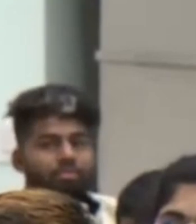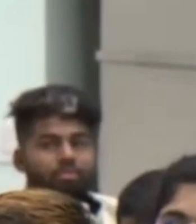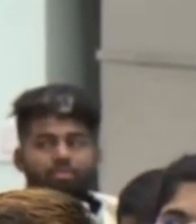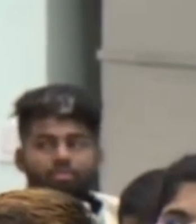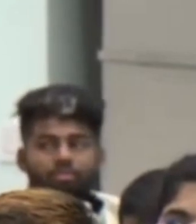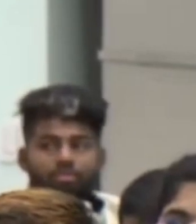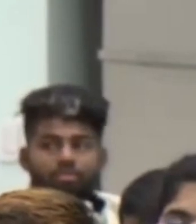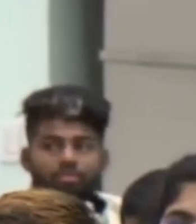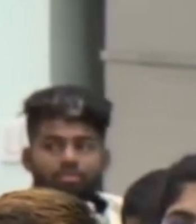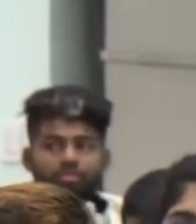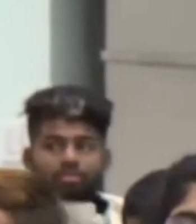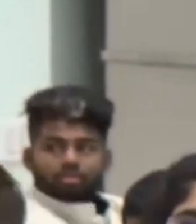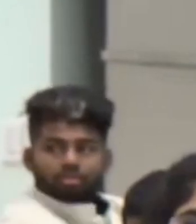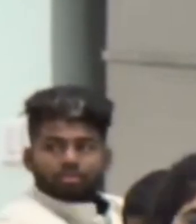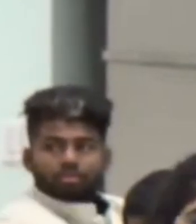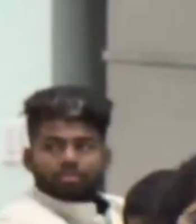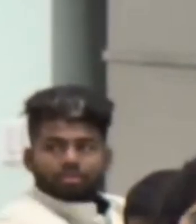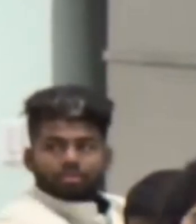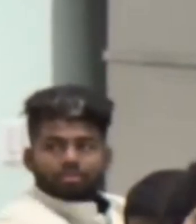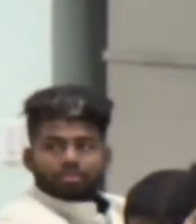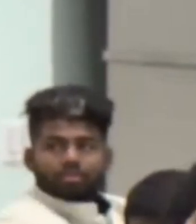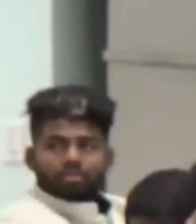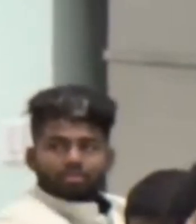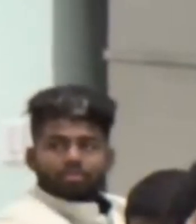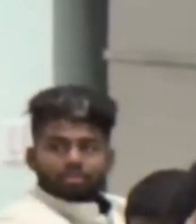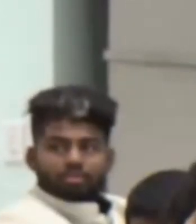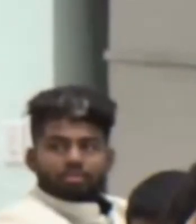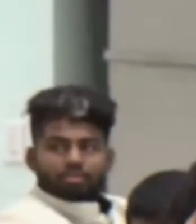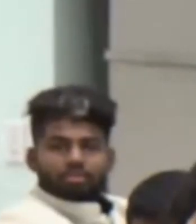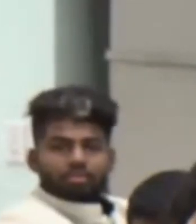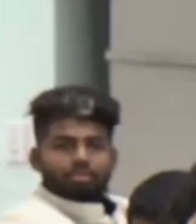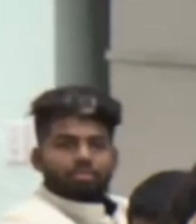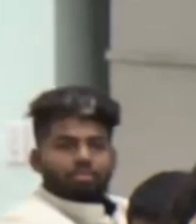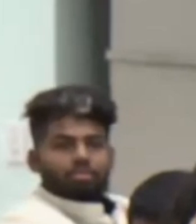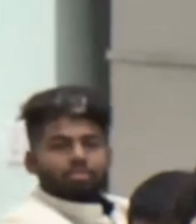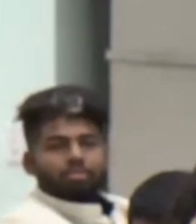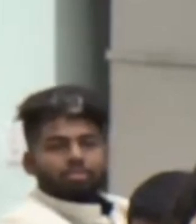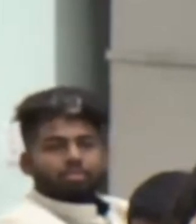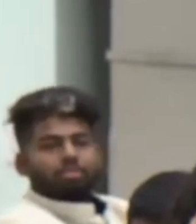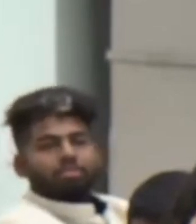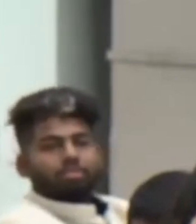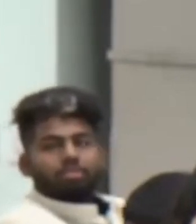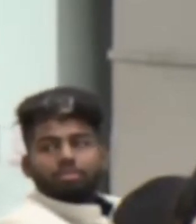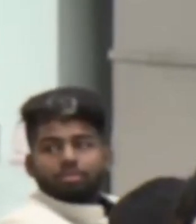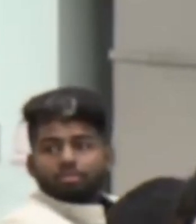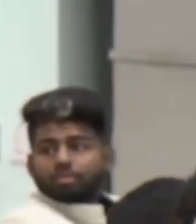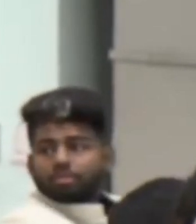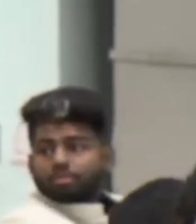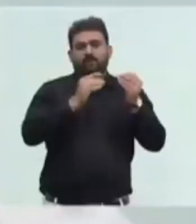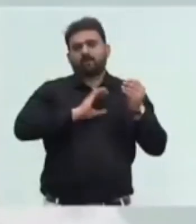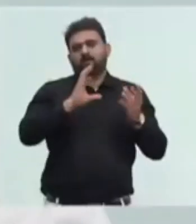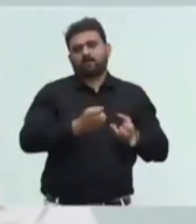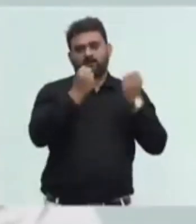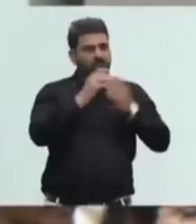मम्मी का सपोर्ट बहुत रहता था और फिर निरंतर प्रयास करते-करते जब मैं जितने लगा तो मुझे ख़ुशी मिलने लगी और वही मेरी प्रेरणा स्रोत्र